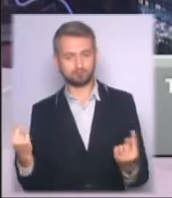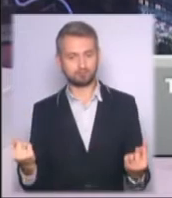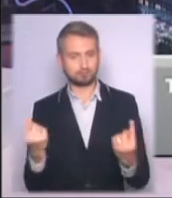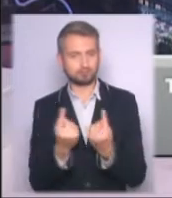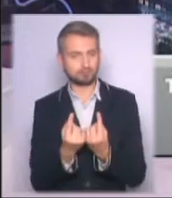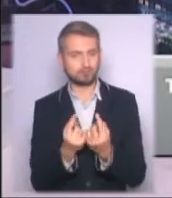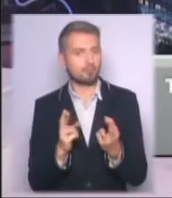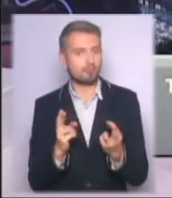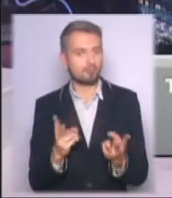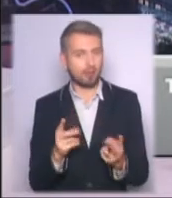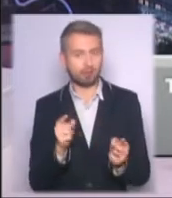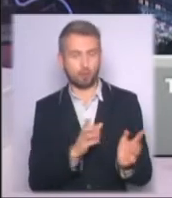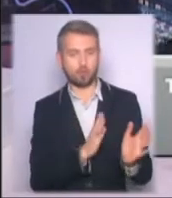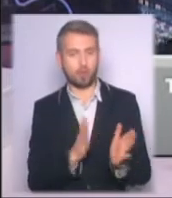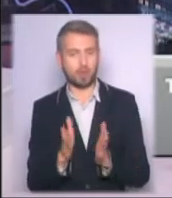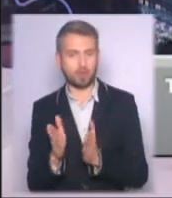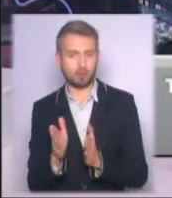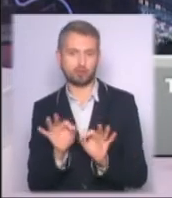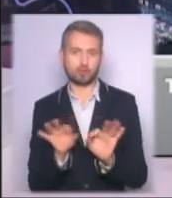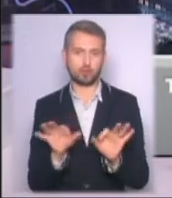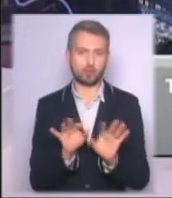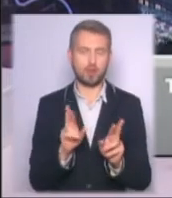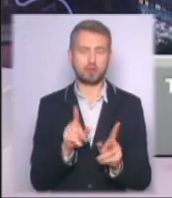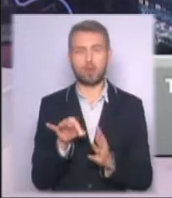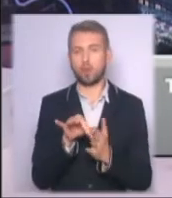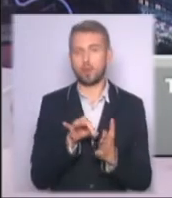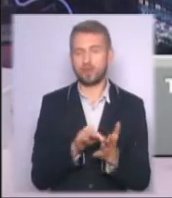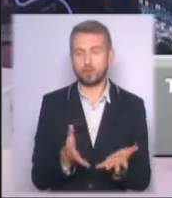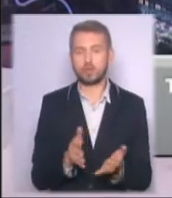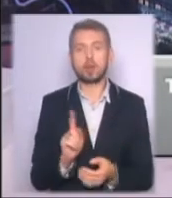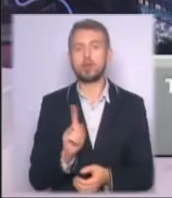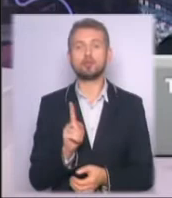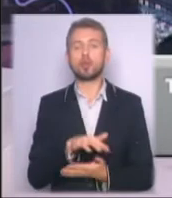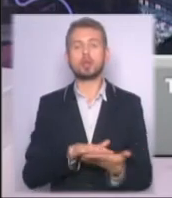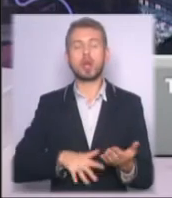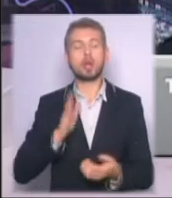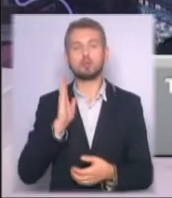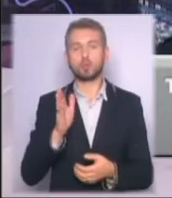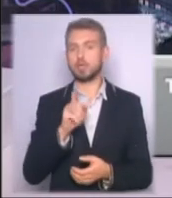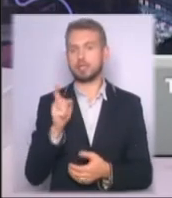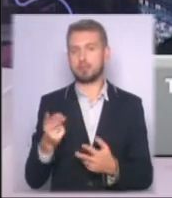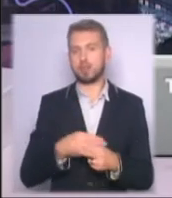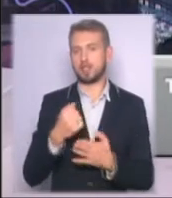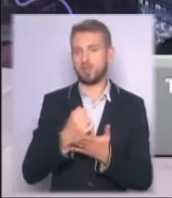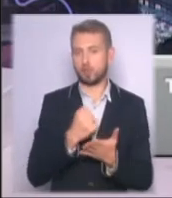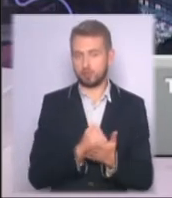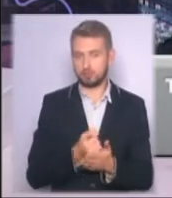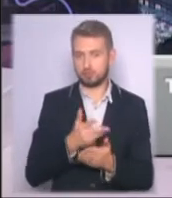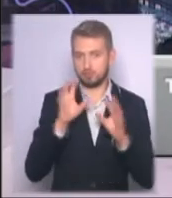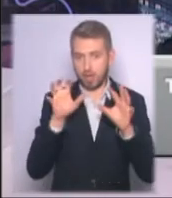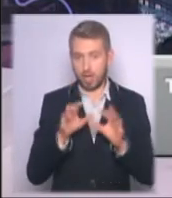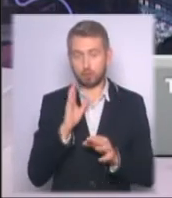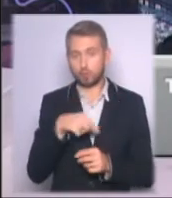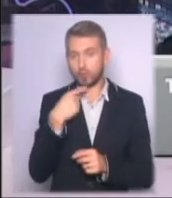його, цю поведінку, трактувати, як її оцінювати? Ну і що ж, власне, далі буде з безвізовим пакетом, будемо говорити в